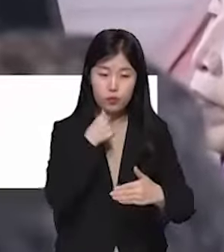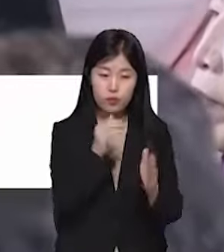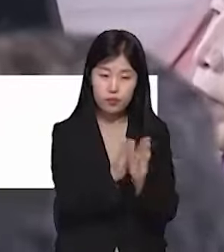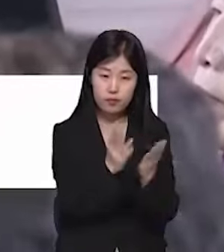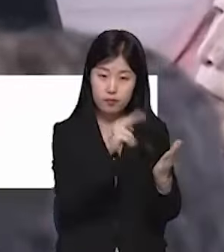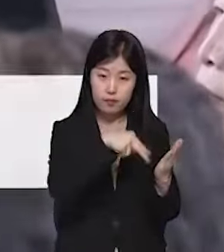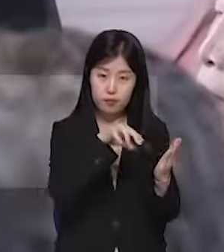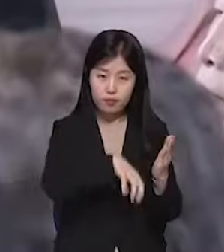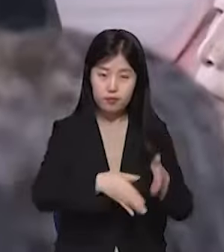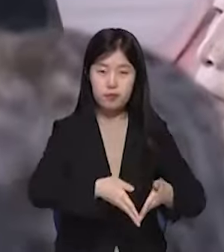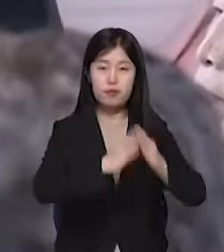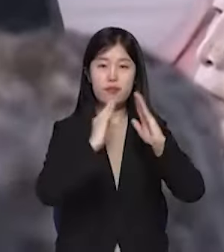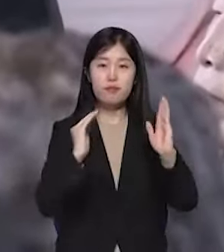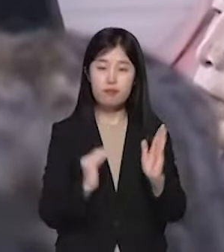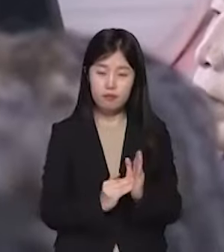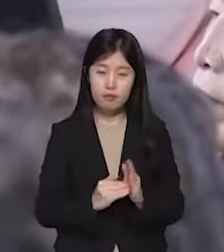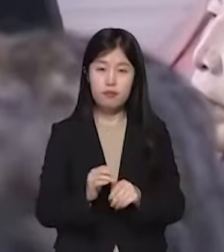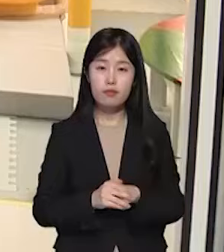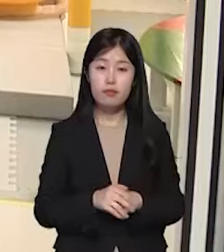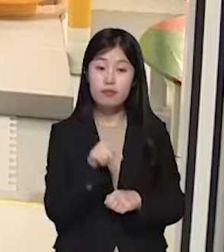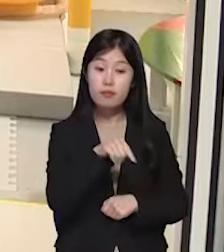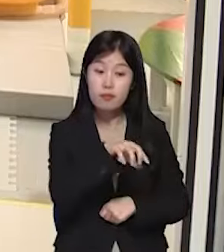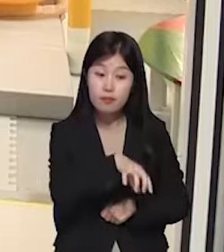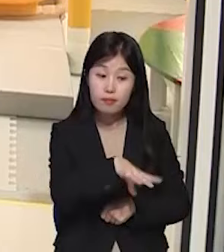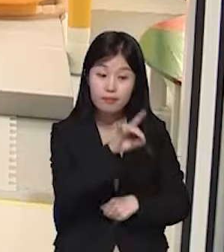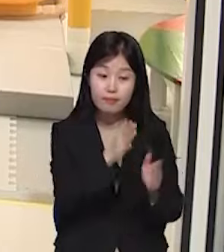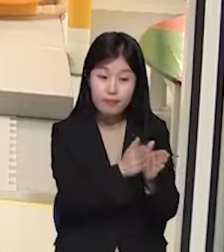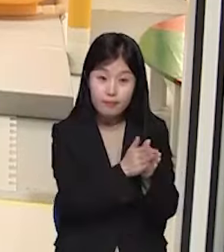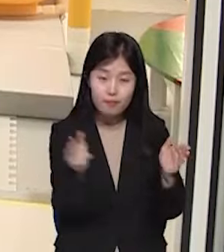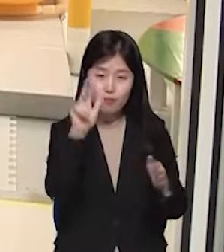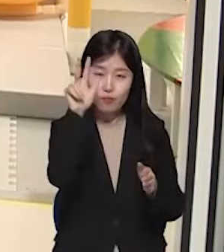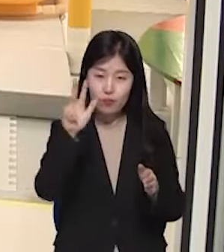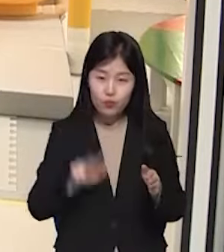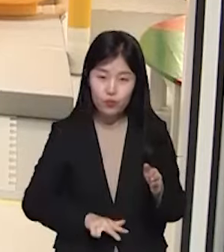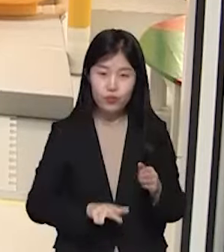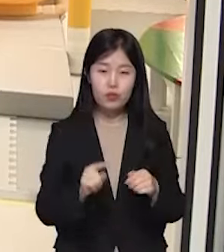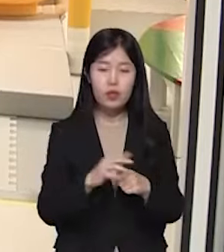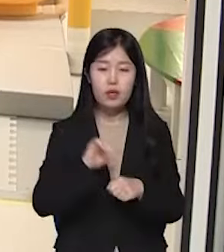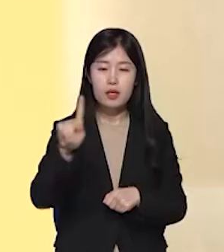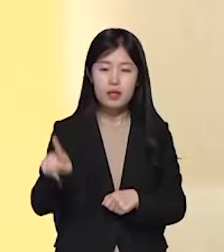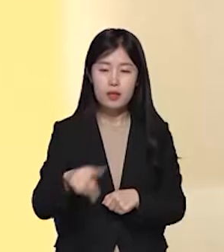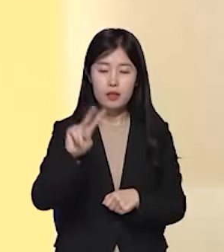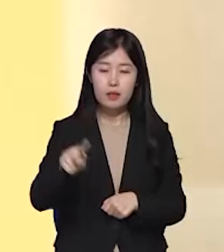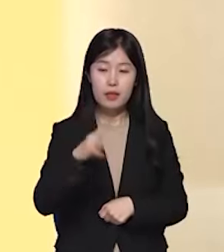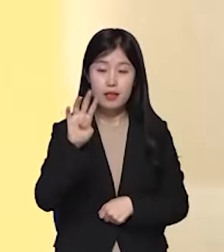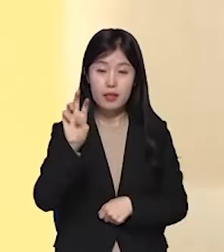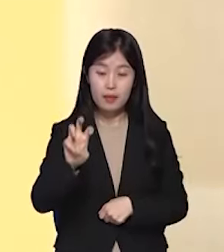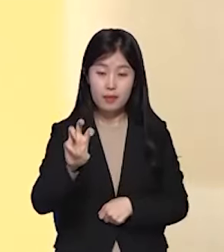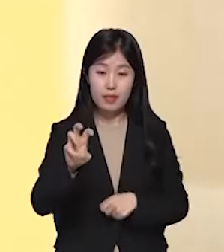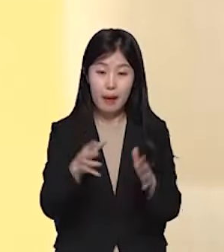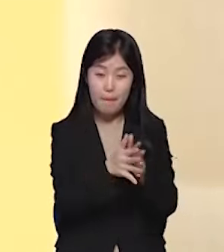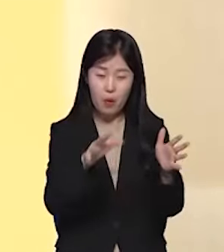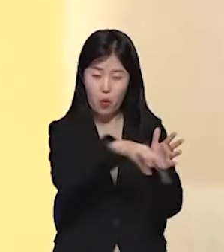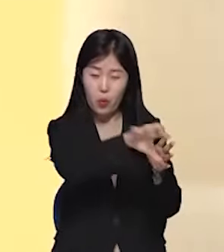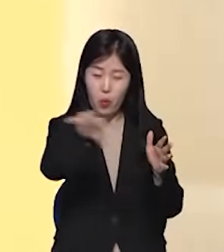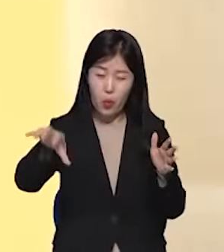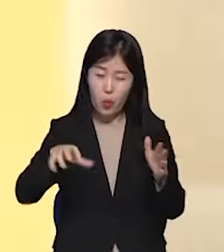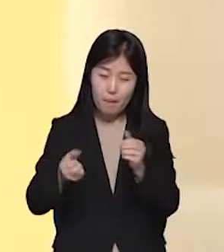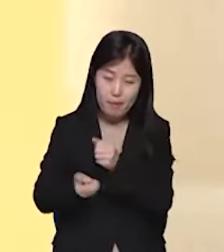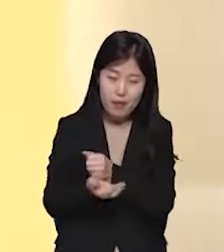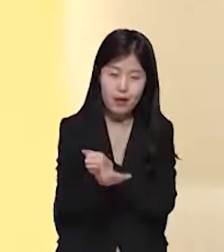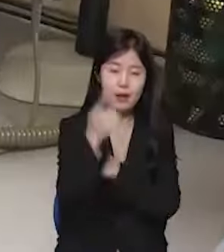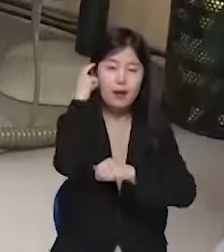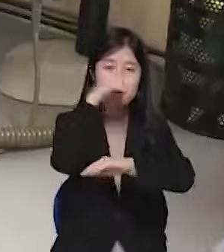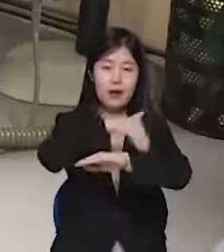도서관을 조성했습니다. 작은 도서관을 시작으로 전국 임대주택 230개 단지의 활성화 사업을 이어갈